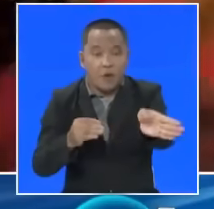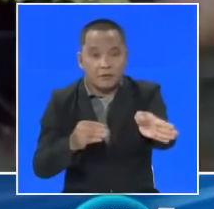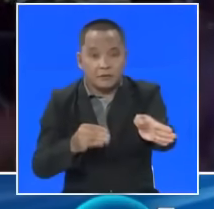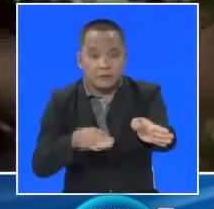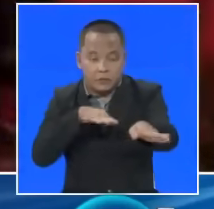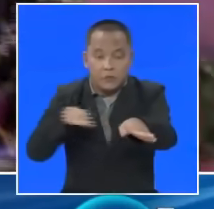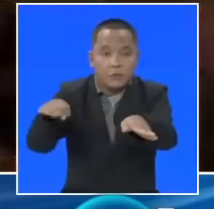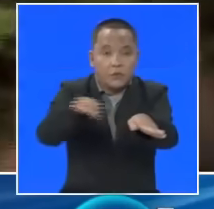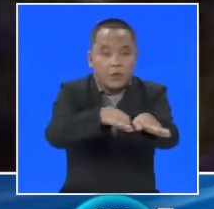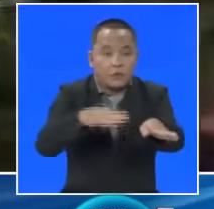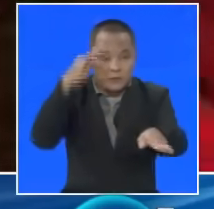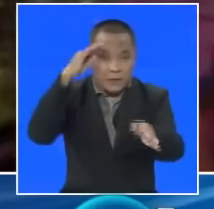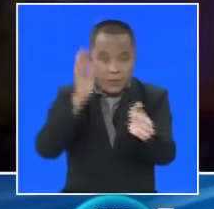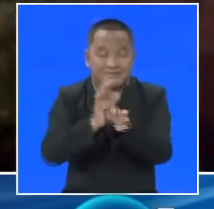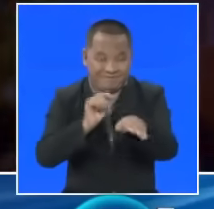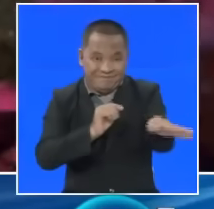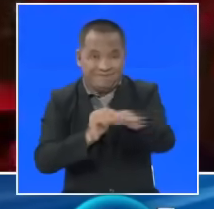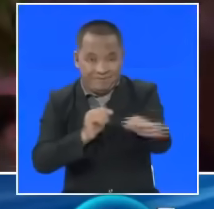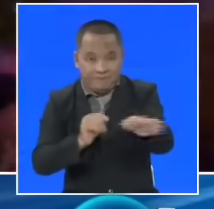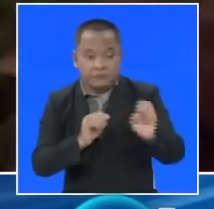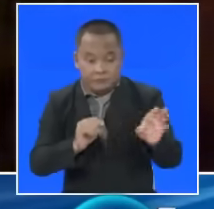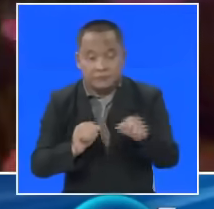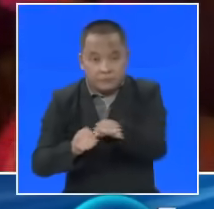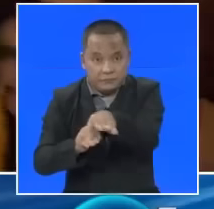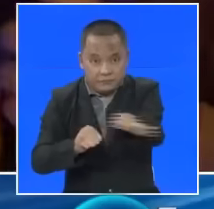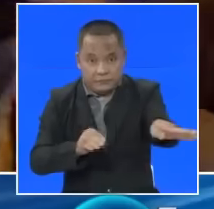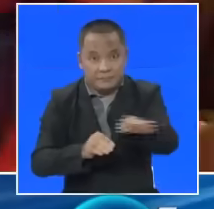ล้วทีนี้ก็ ออกรถเจ้าหน้าที่ตำรวจจะเลี้ยวซ้าย ใช่ เอาวิ่งมาจ